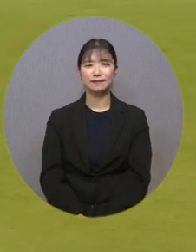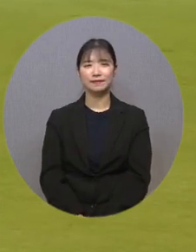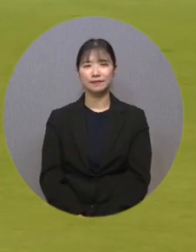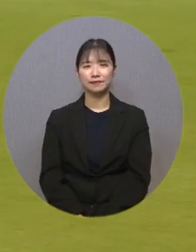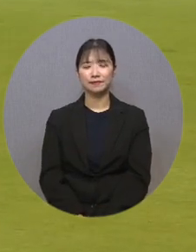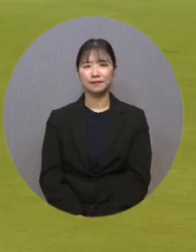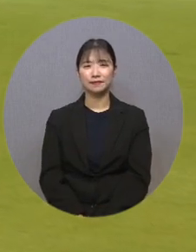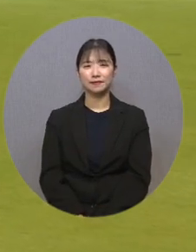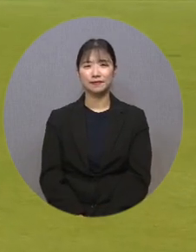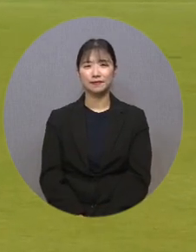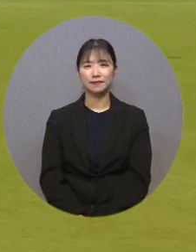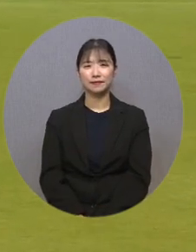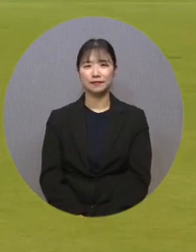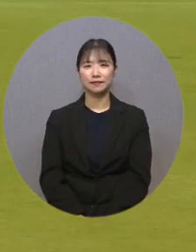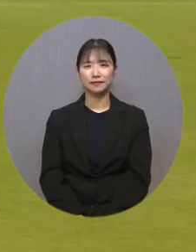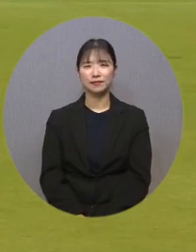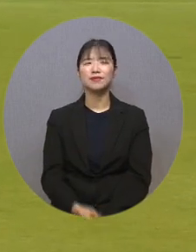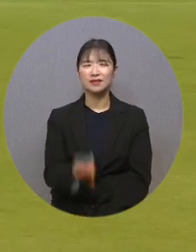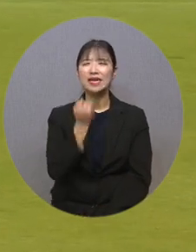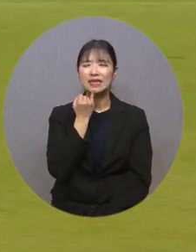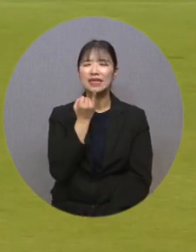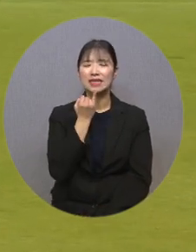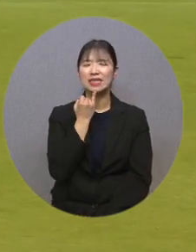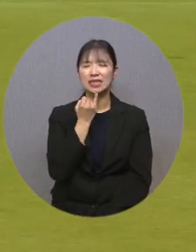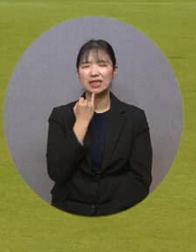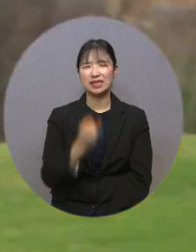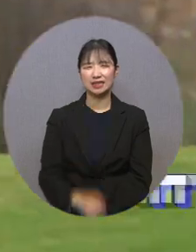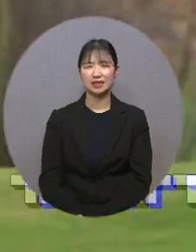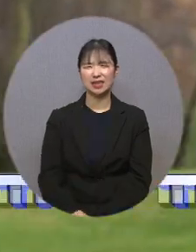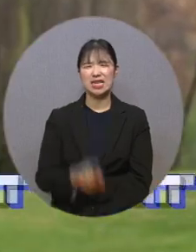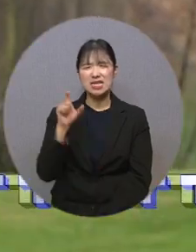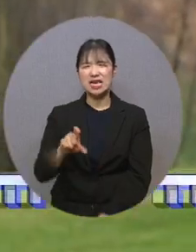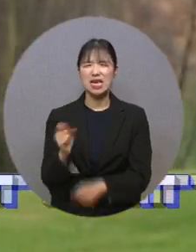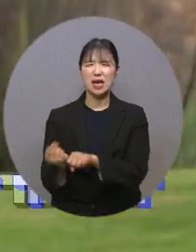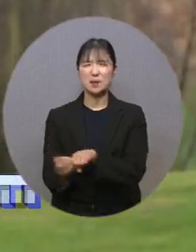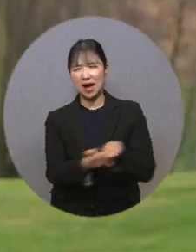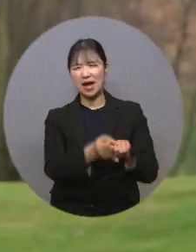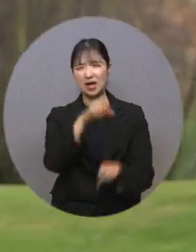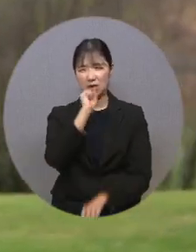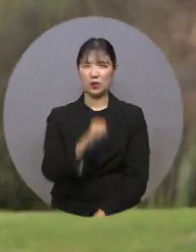도망가자. 괜찮아, 괜찮아, 괜찮아. 그냥 세게 칠 걸.